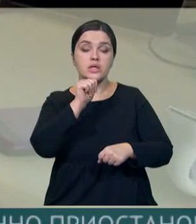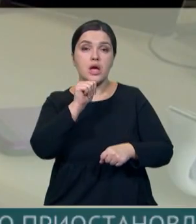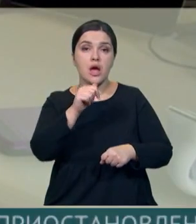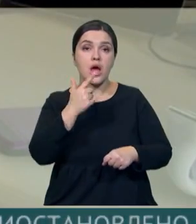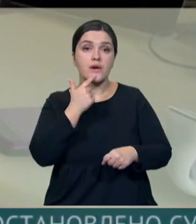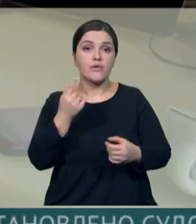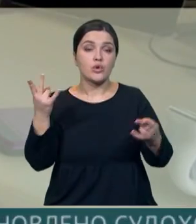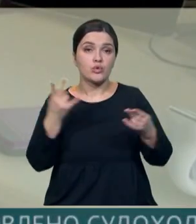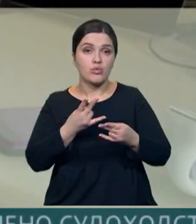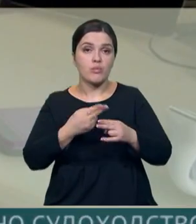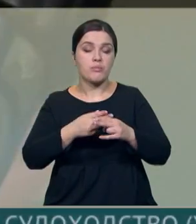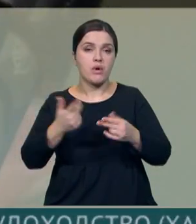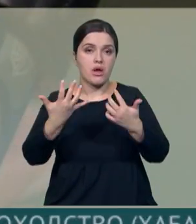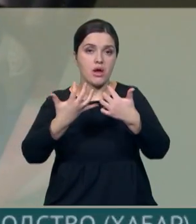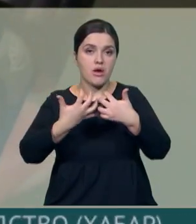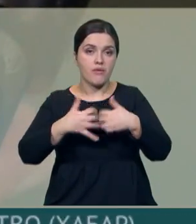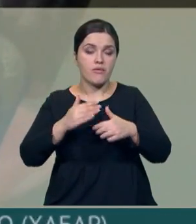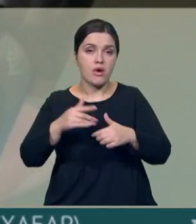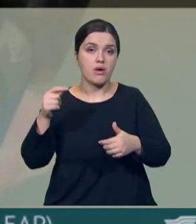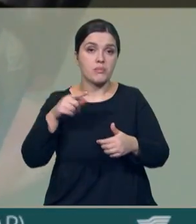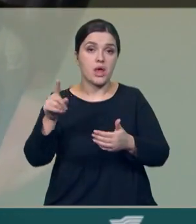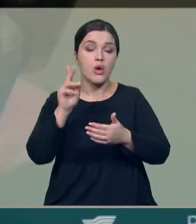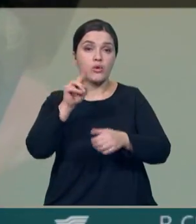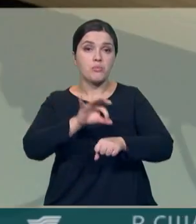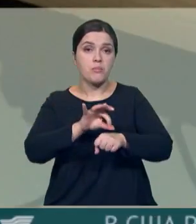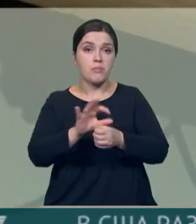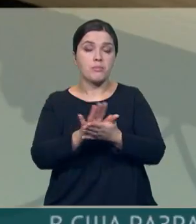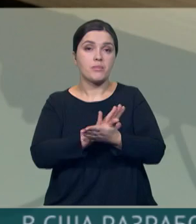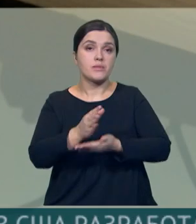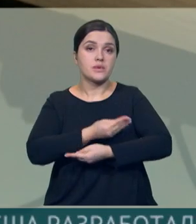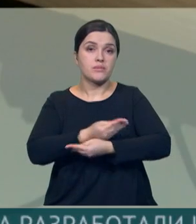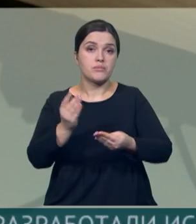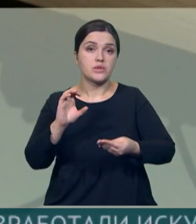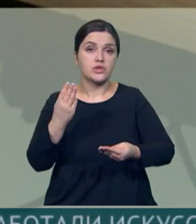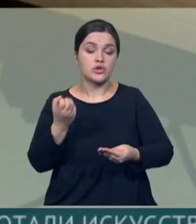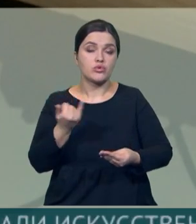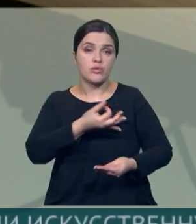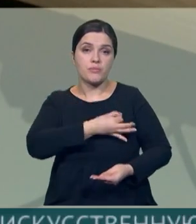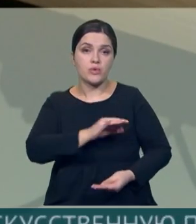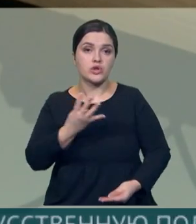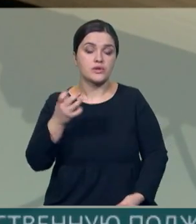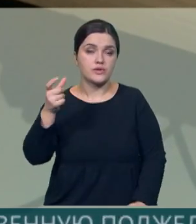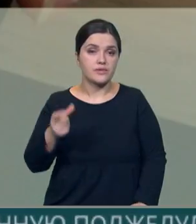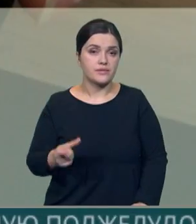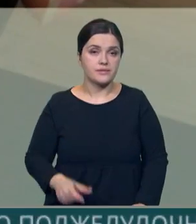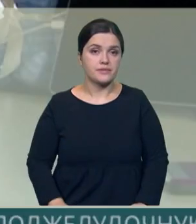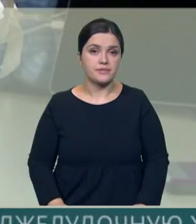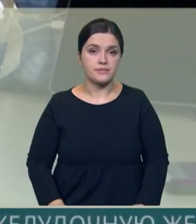впрыскивает инсулин. Больным аппарат выдается бесплатно. Сейчас в США им пользуются уже 400 человек.